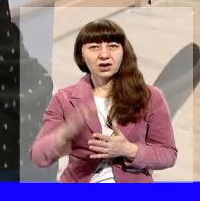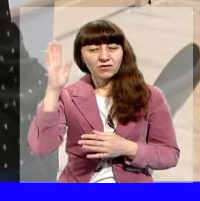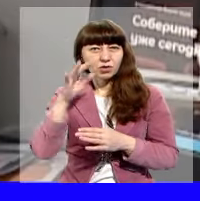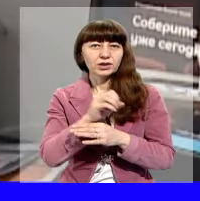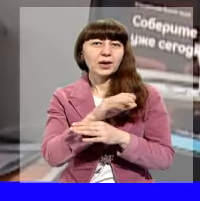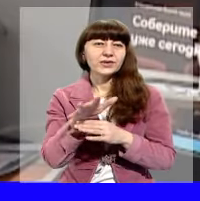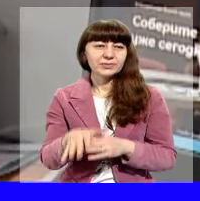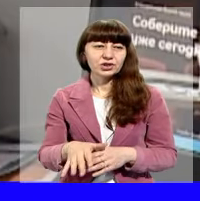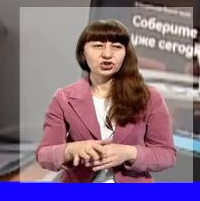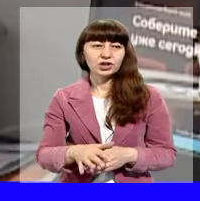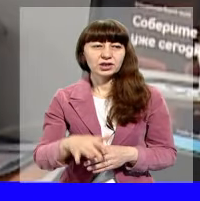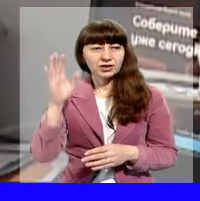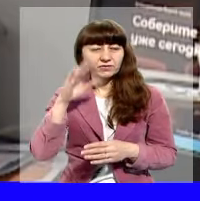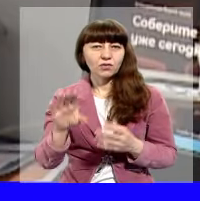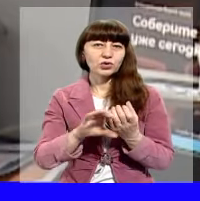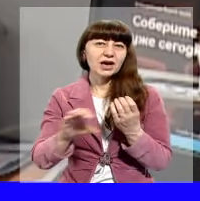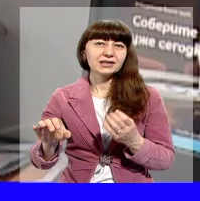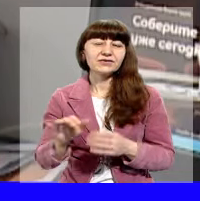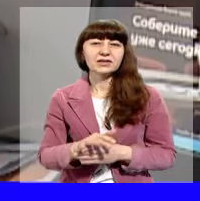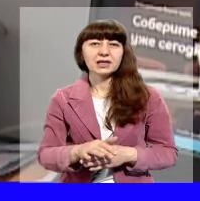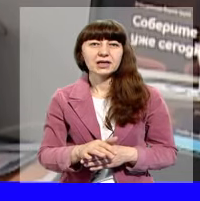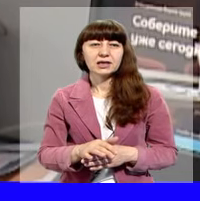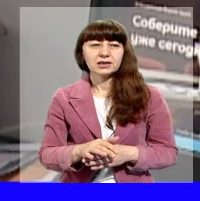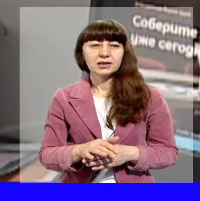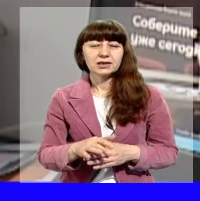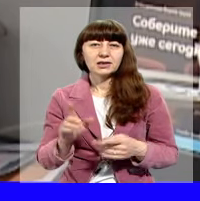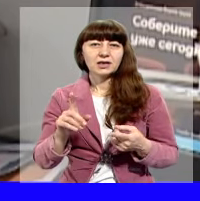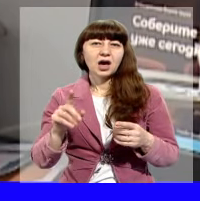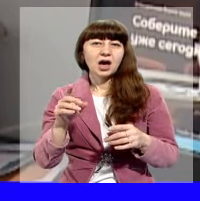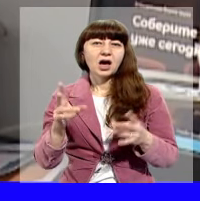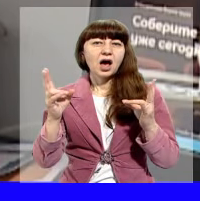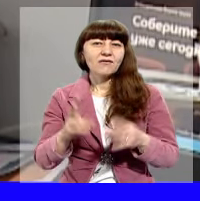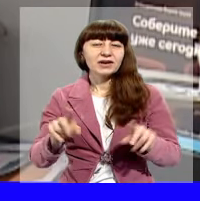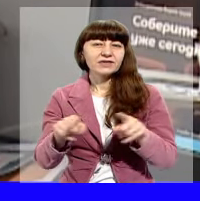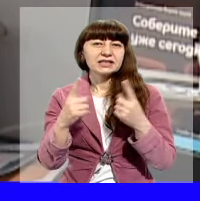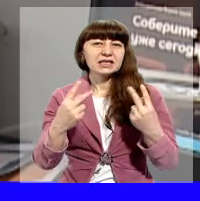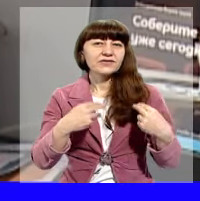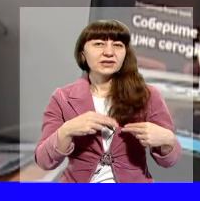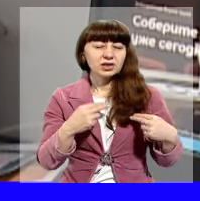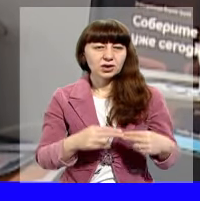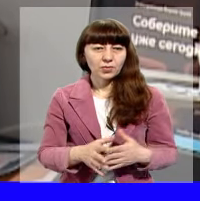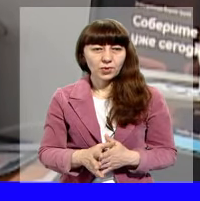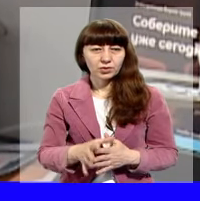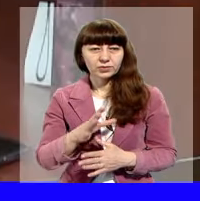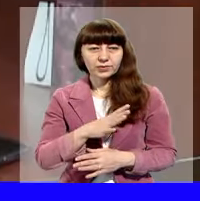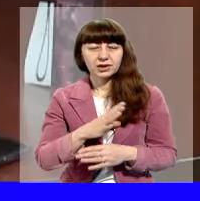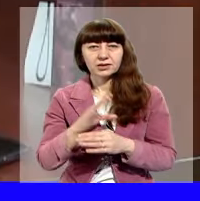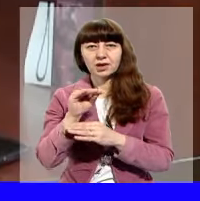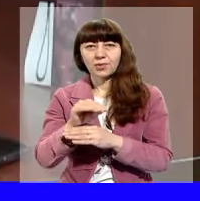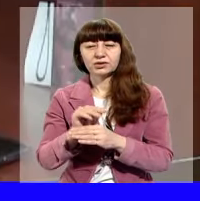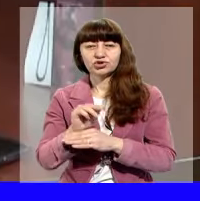негіздері, токарлық өндеу негіздері сияқты курстар іске қосылды. Жеке қызметтер мен тамақтану бойынша қосымша курстар пайда